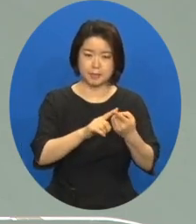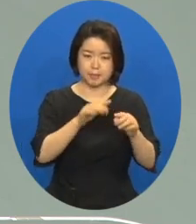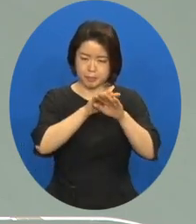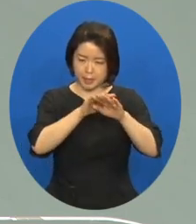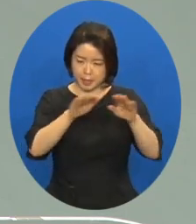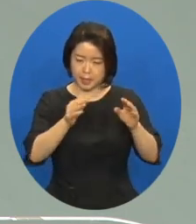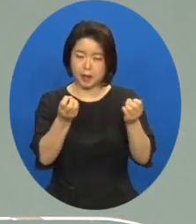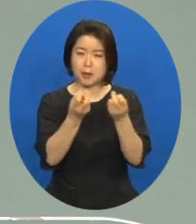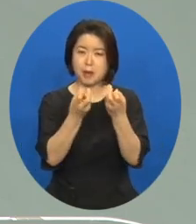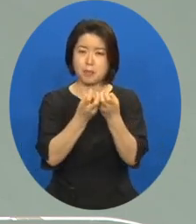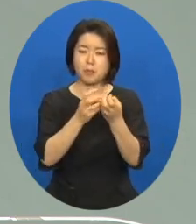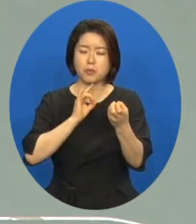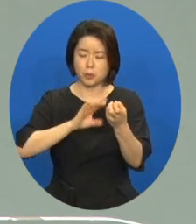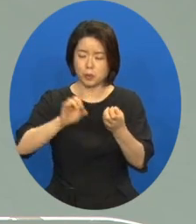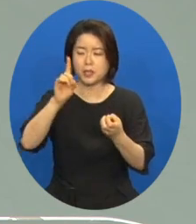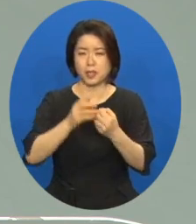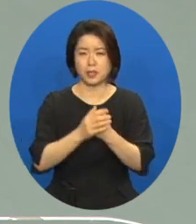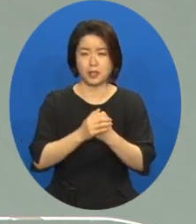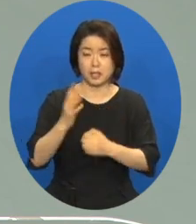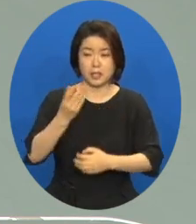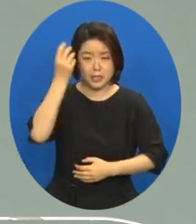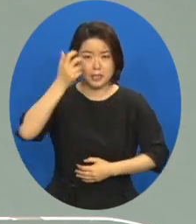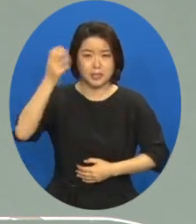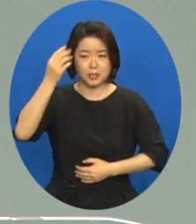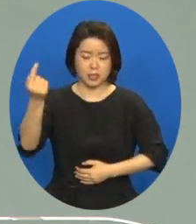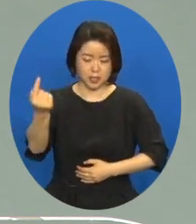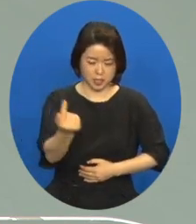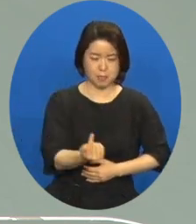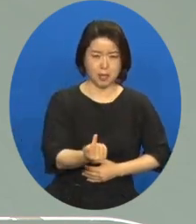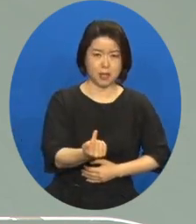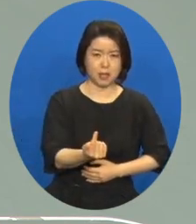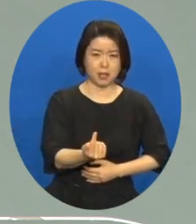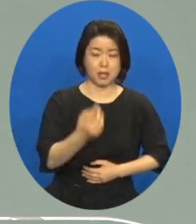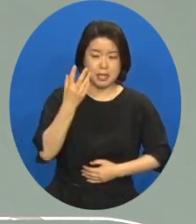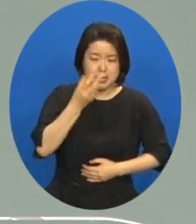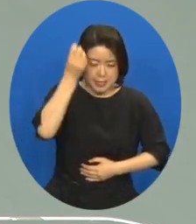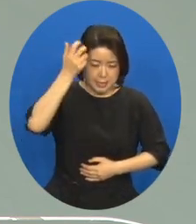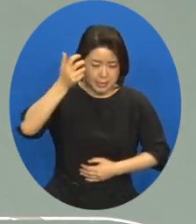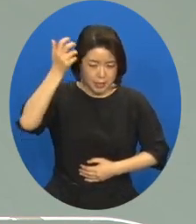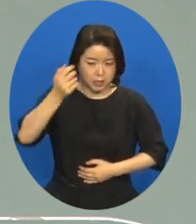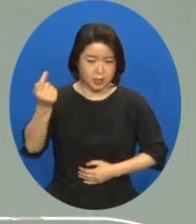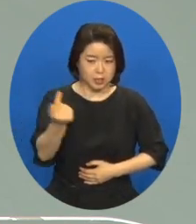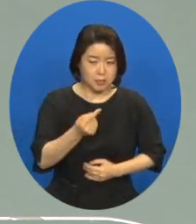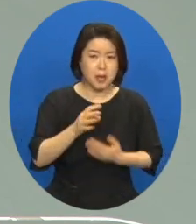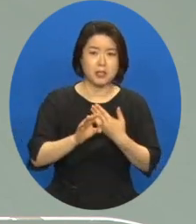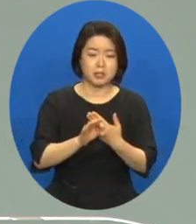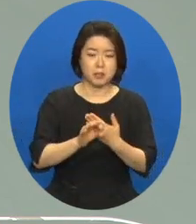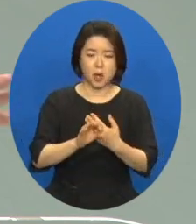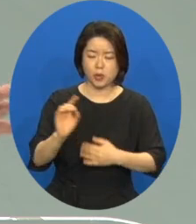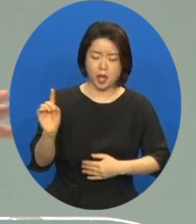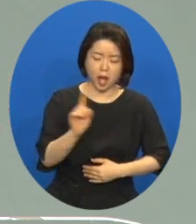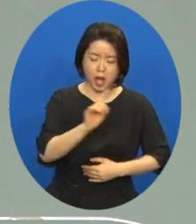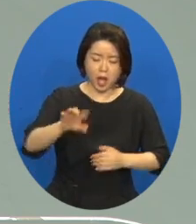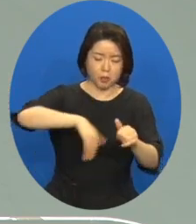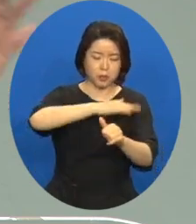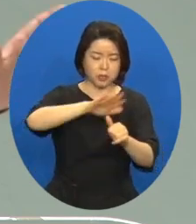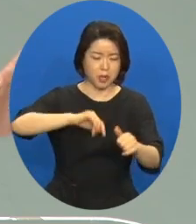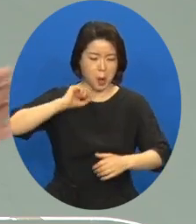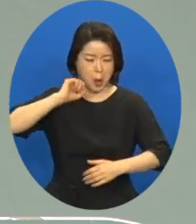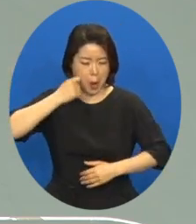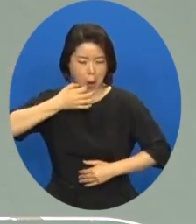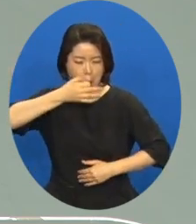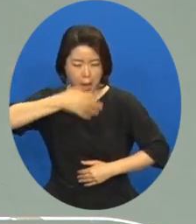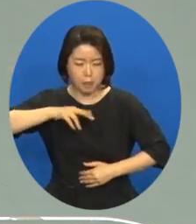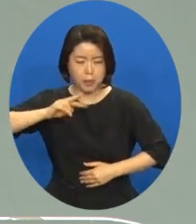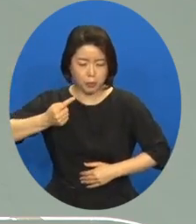생각합니다. 성령이 임하시는 거예요. 성령이 임하시면 아무리 상황이 어렵고 힘들어도 문제가